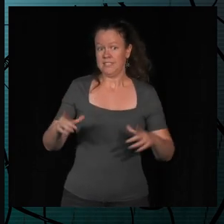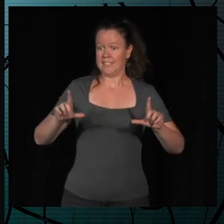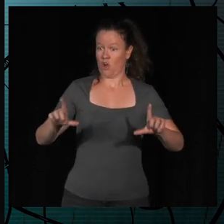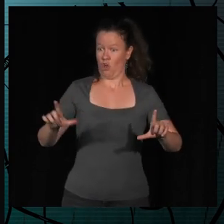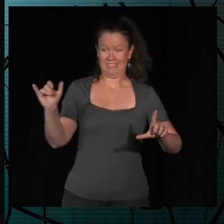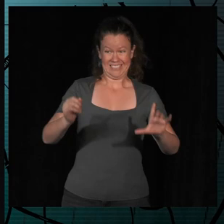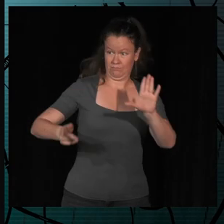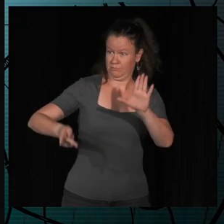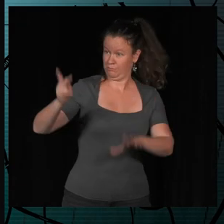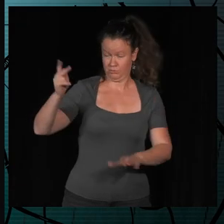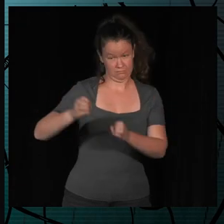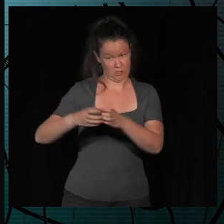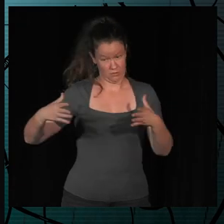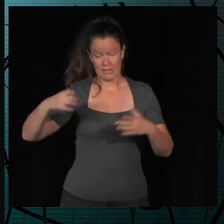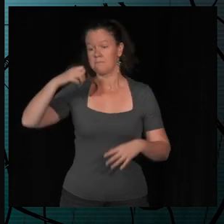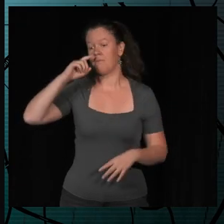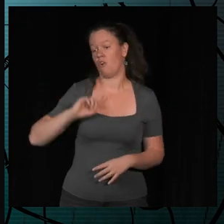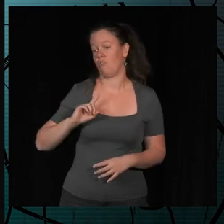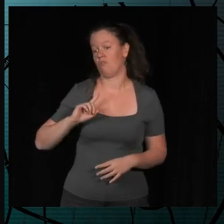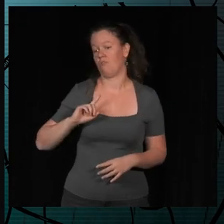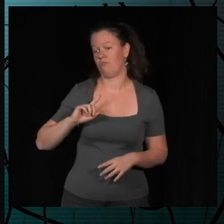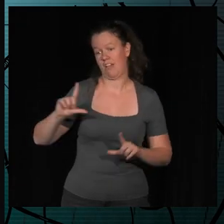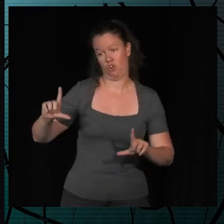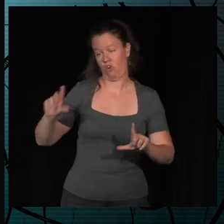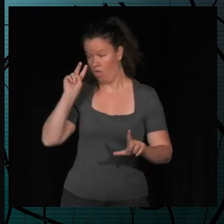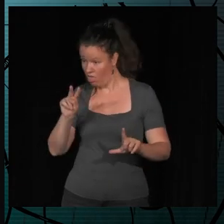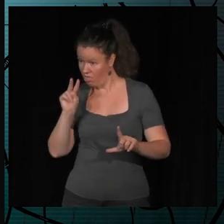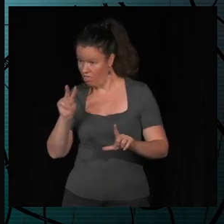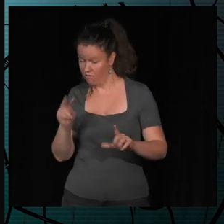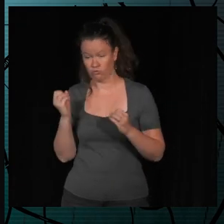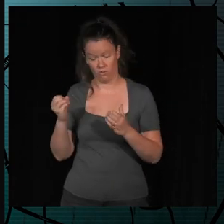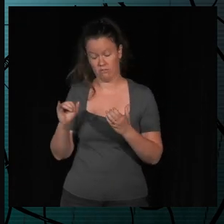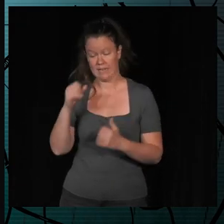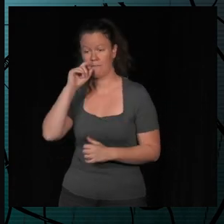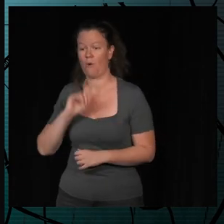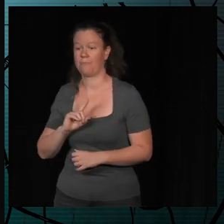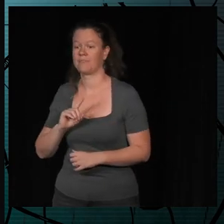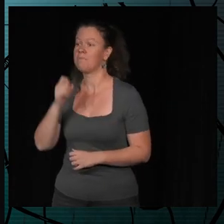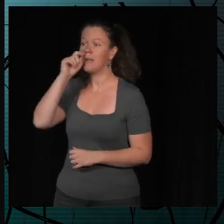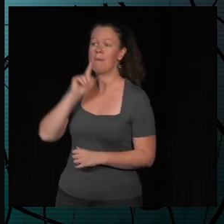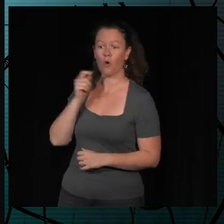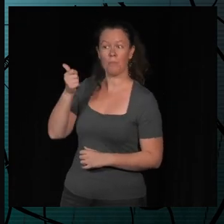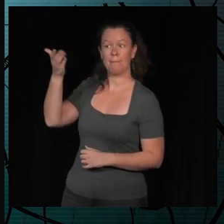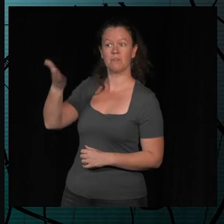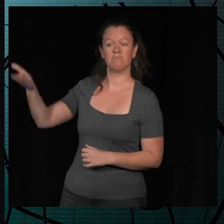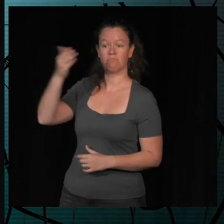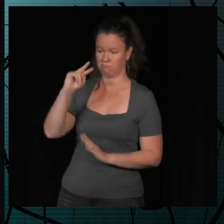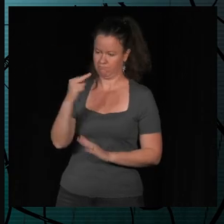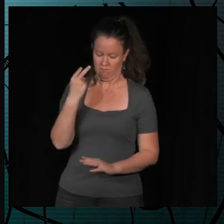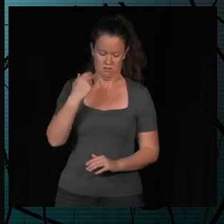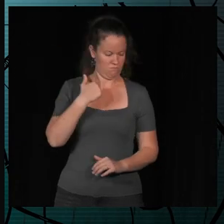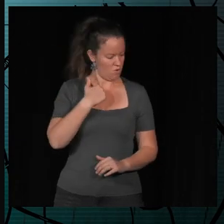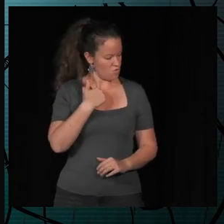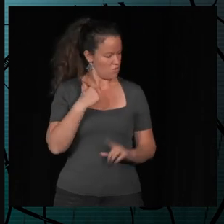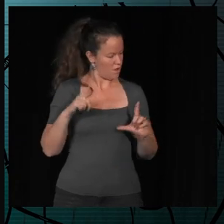global du terme mais les parents ne se remettent pas en question dans leur pratique et c'est très intéressant de voir comment chacun à certain moment essaie de